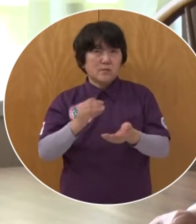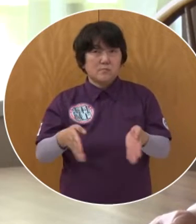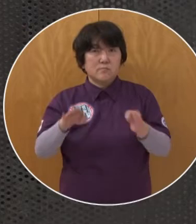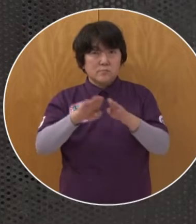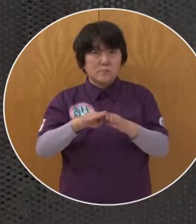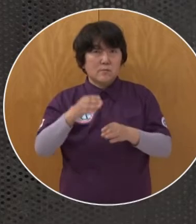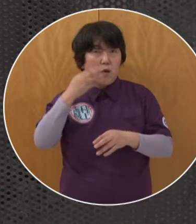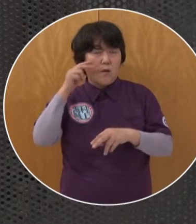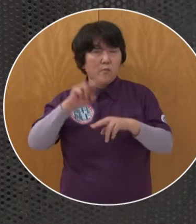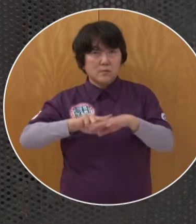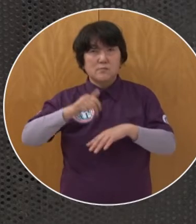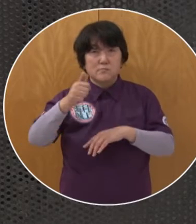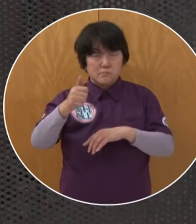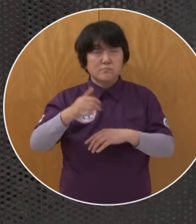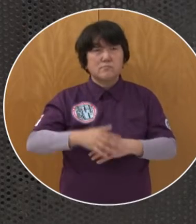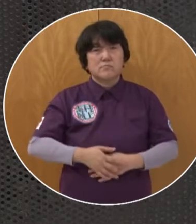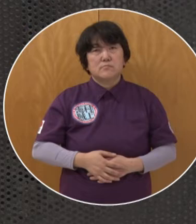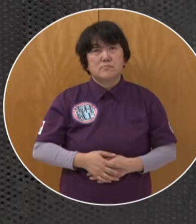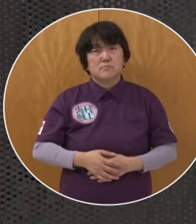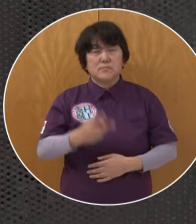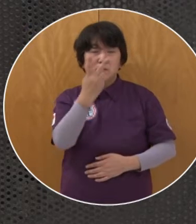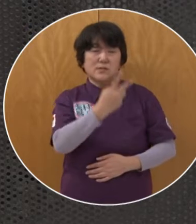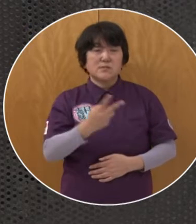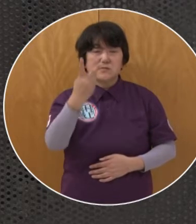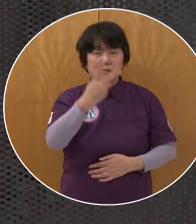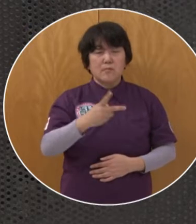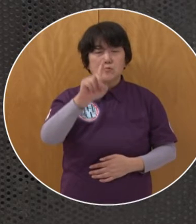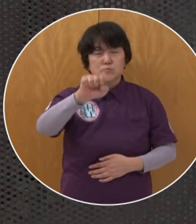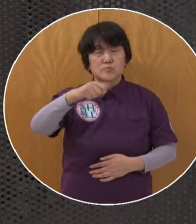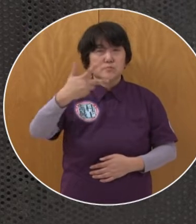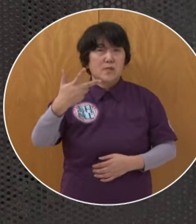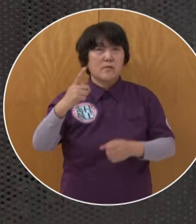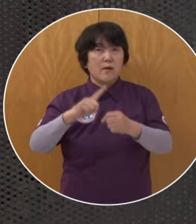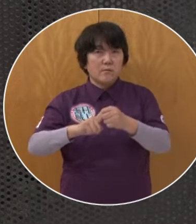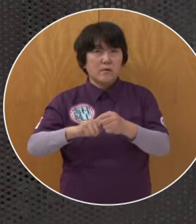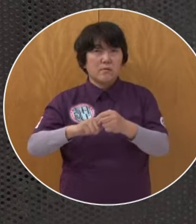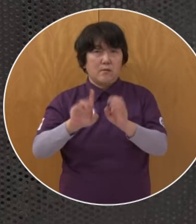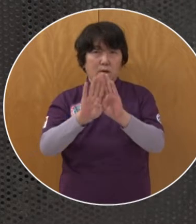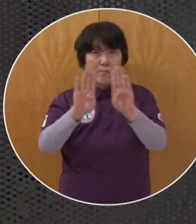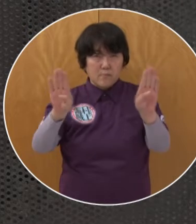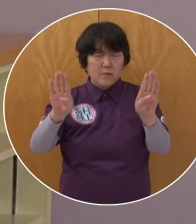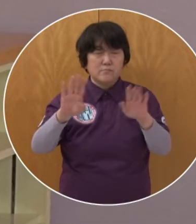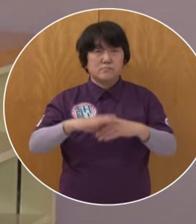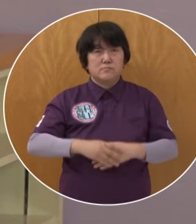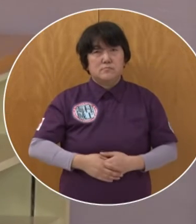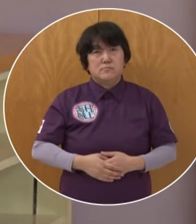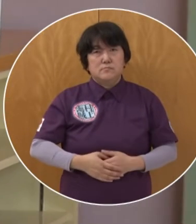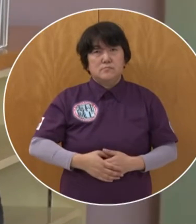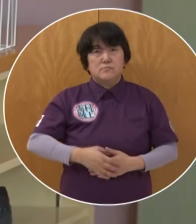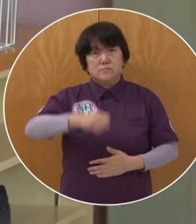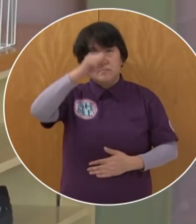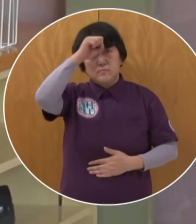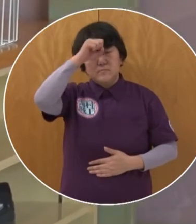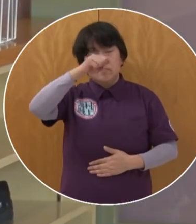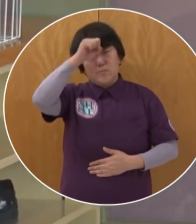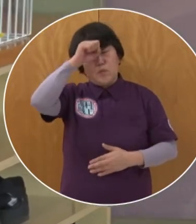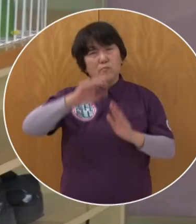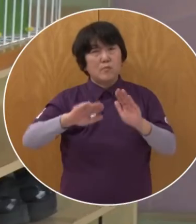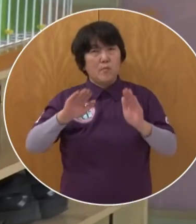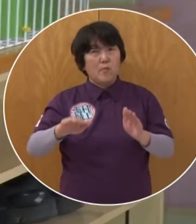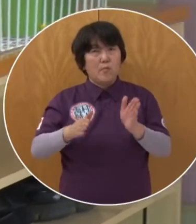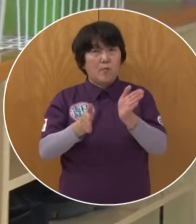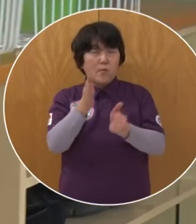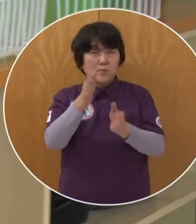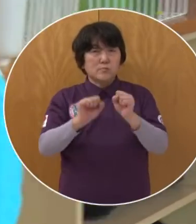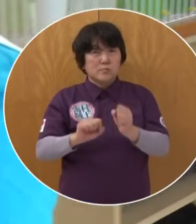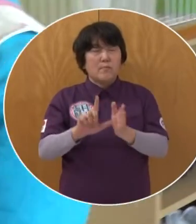。2017年の4月から病児保育室キッズケア青い鳥を開設してます。病児保育を利用するとですね、まず安